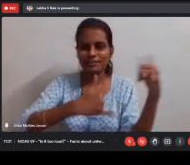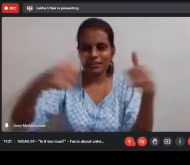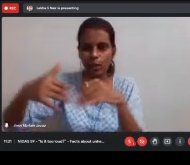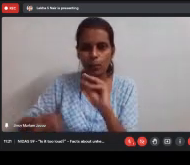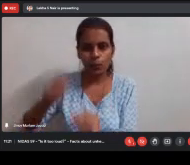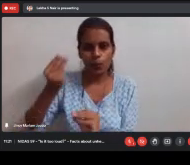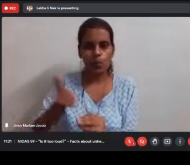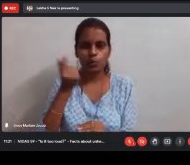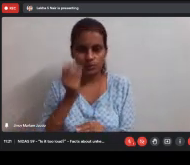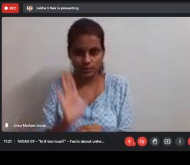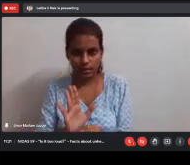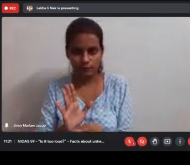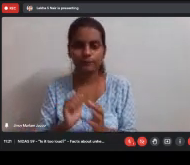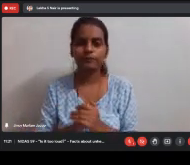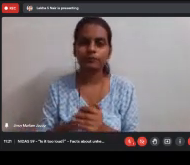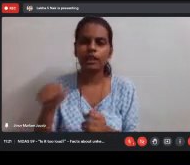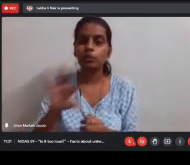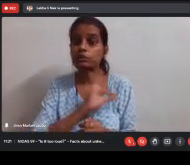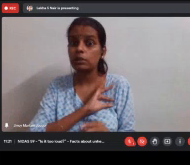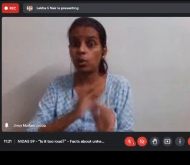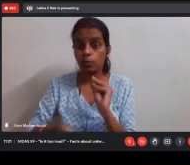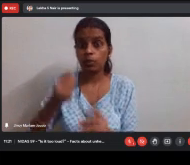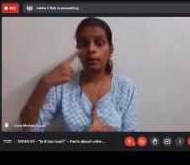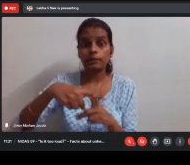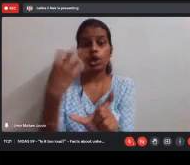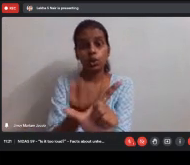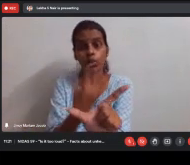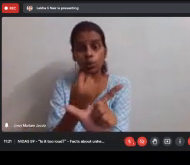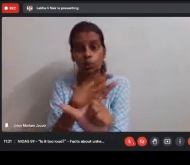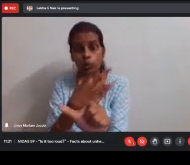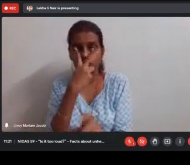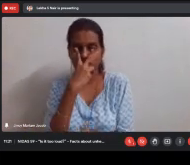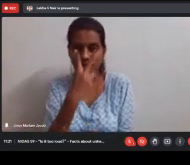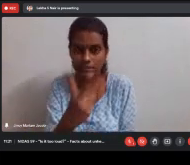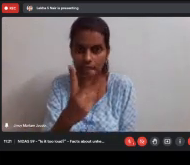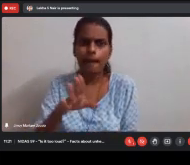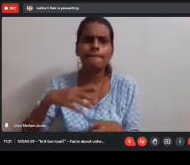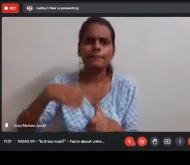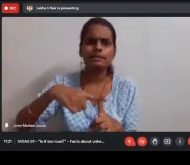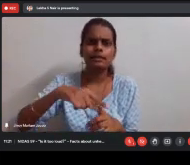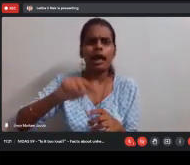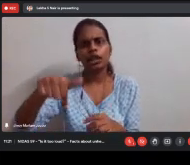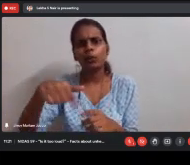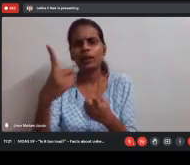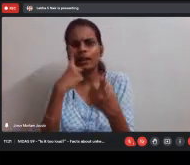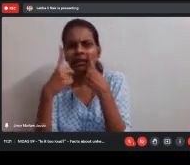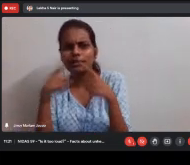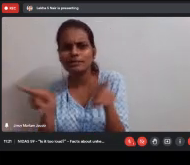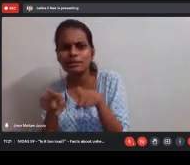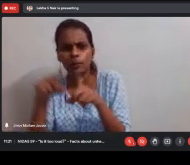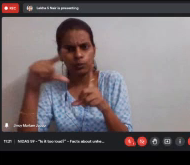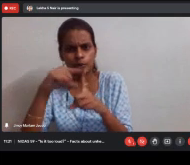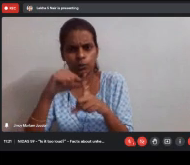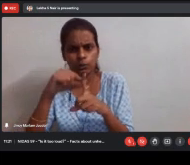അതിൽ റിലീസ് ചെയ്യുന്നു. അപ്പൊ തിയേറ്ററിൽ പോയി കാണുന്നതിലും ഇതിലിരുന്ന് കാണുന്നവരുണ്ട്. അതുപോലെ തന്നെ ഗെയിമുകൾ, ഗെയിം അഡിക്ഷൻ